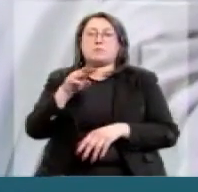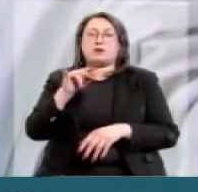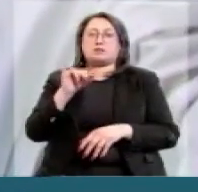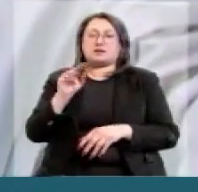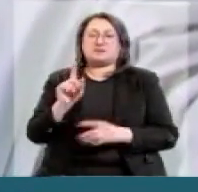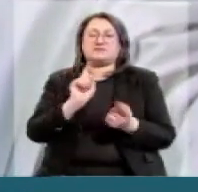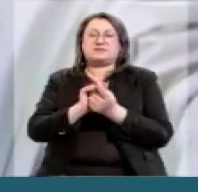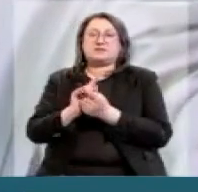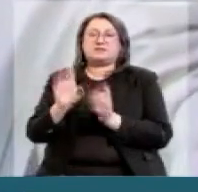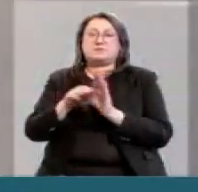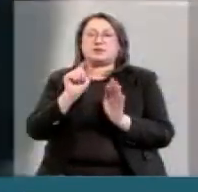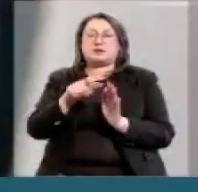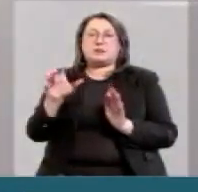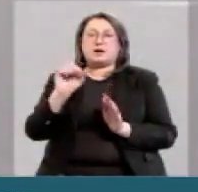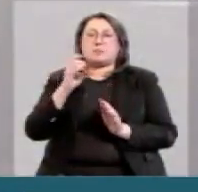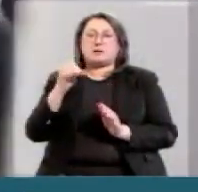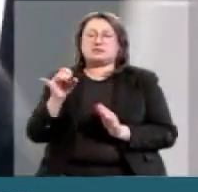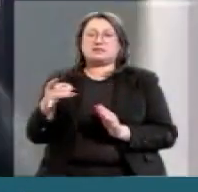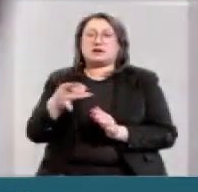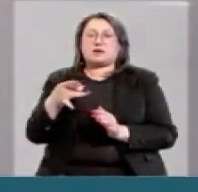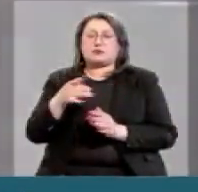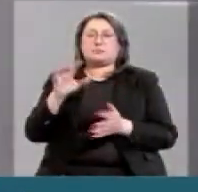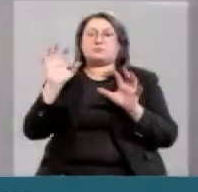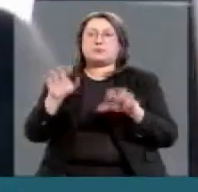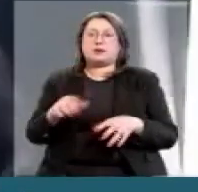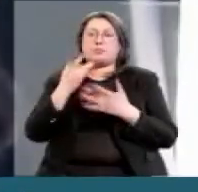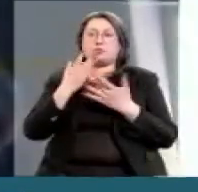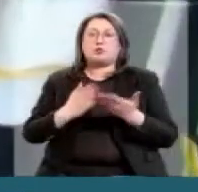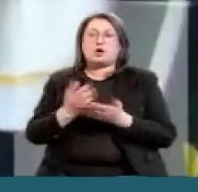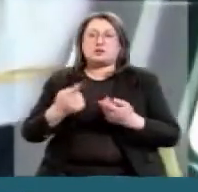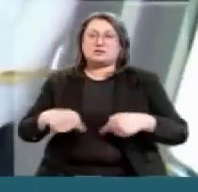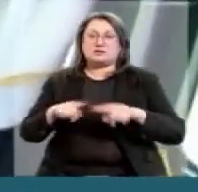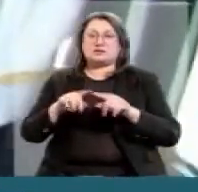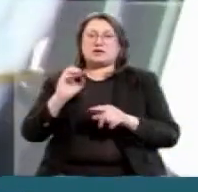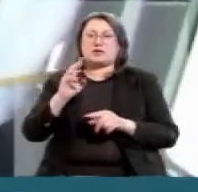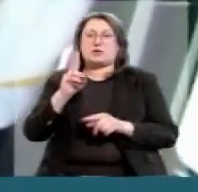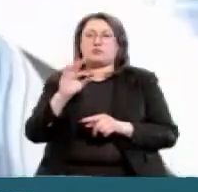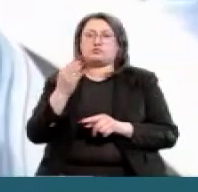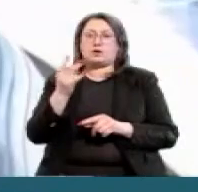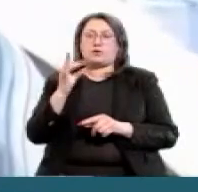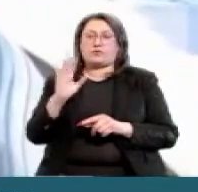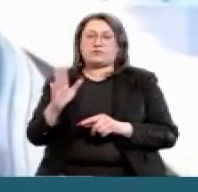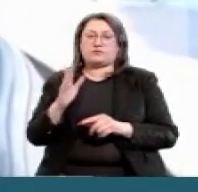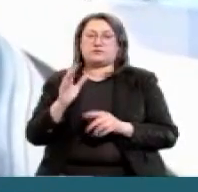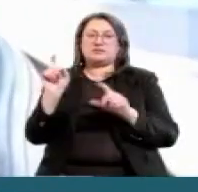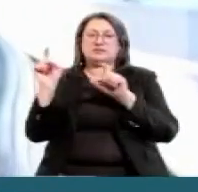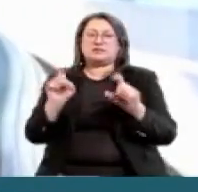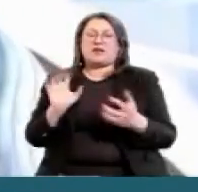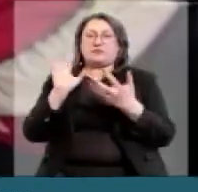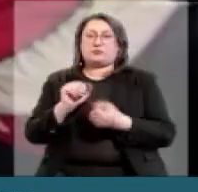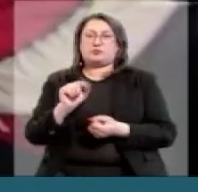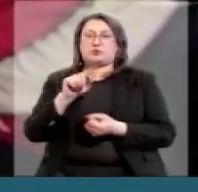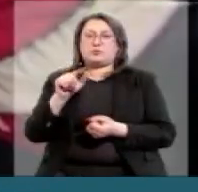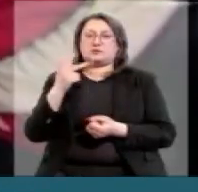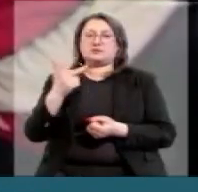Саяси ұйым төрағасы Ерлан Қошанов номер 35-ші бағыттағы автобусқа отырып қала тұрғындарымен сөйлесті. Жұрт жол жөндеу, әлеуметтік нысандар салу сынды өзекті проблемаларын